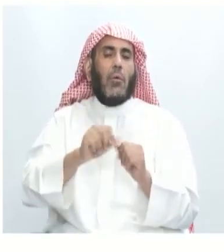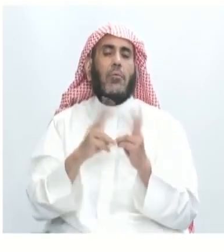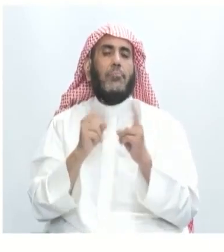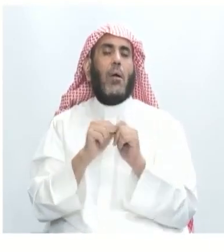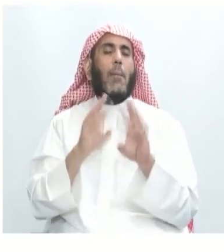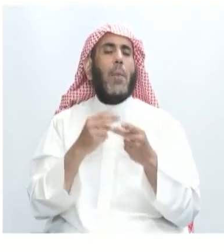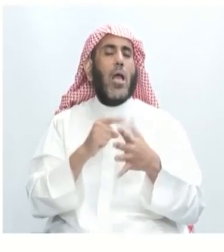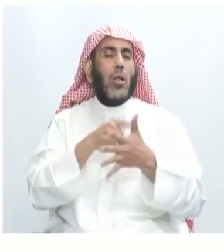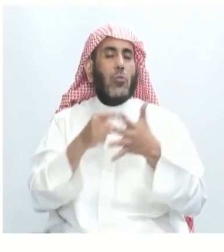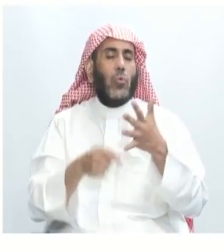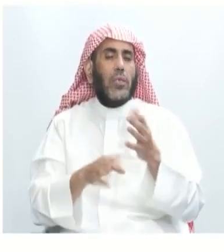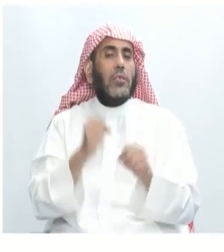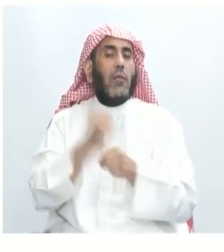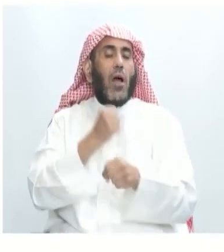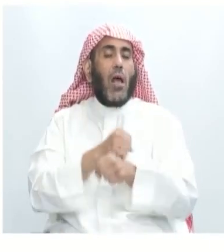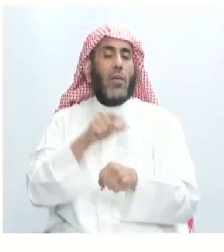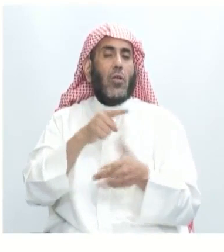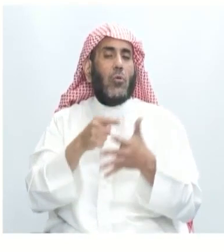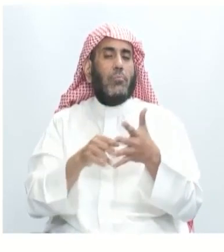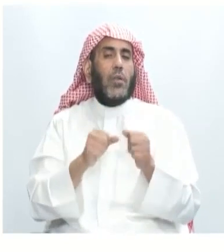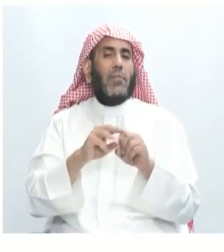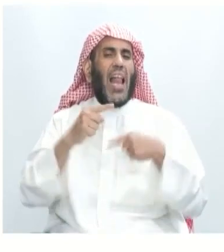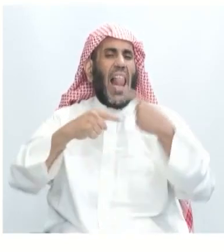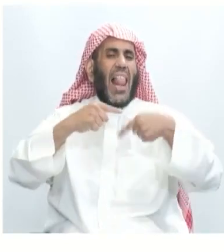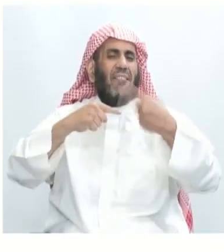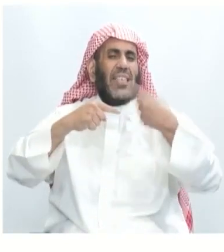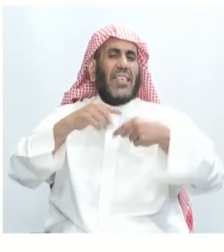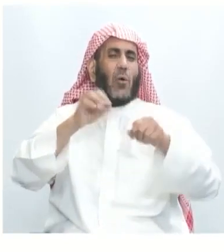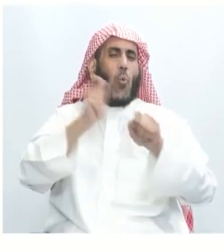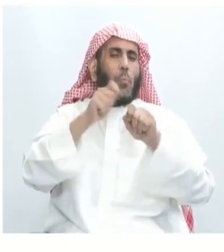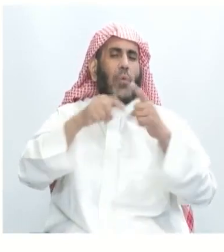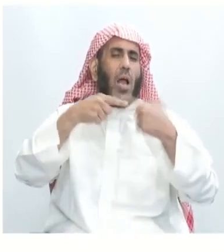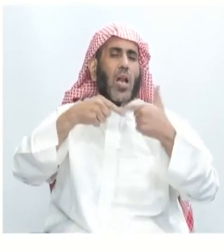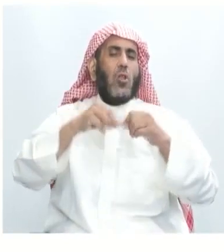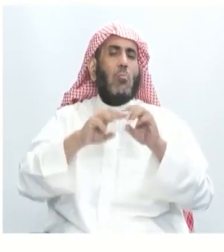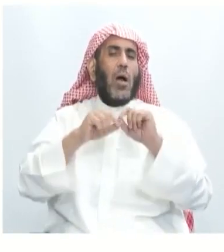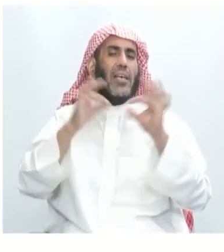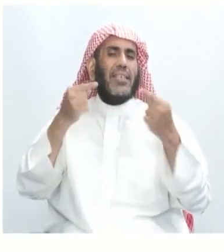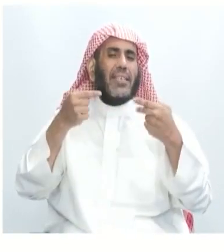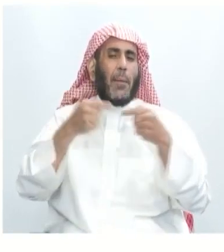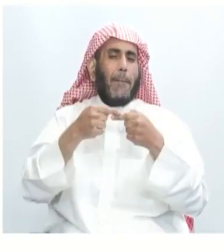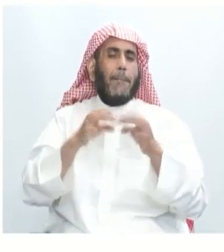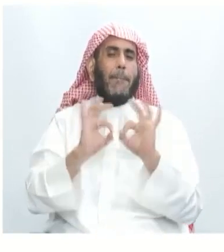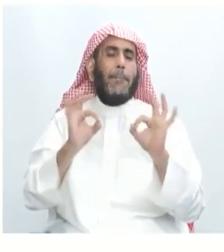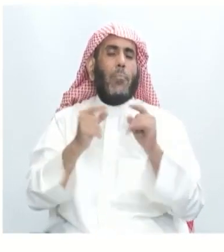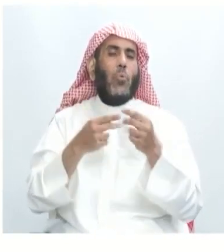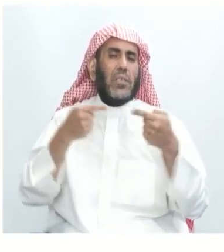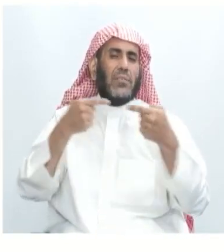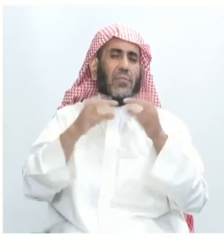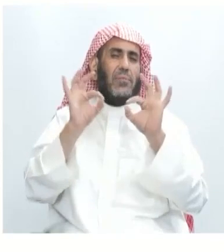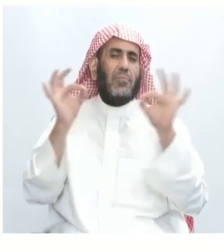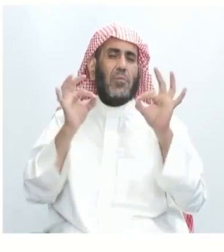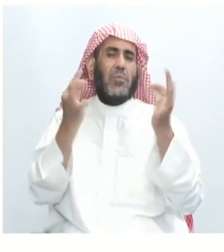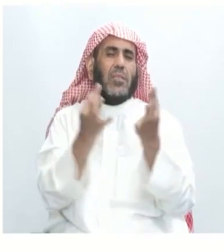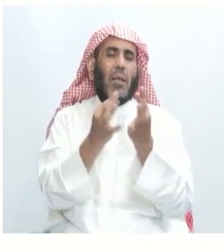ما هي الخطوات التي ستفعلها ايضا في هذه التجربه هنا تقول يتم لف السلك حول المسمار ثم يتم وصل طرف طرفاء السلك ببطاريه ثم يتم